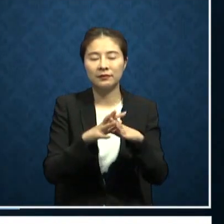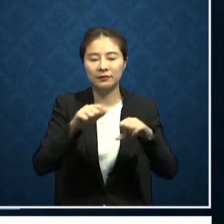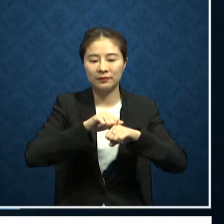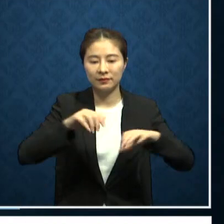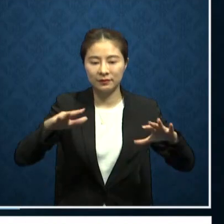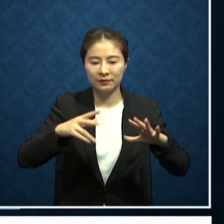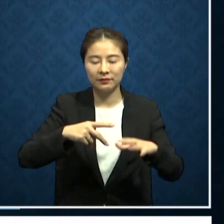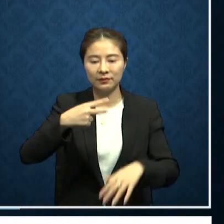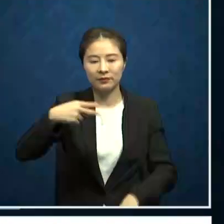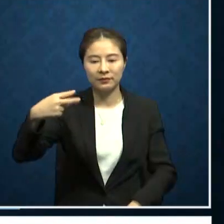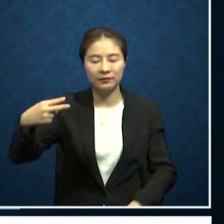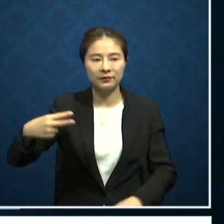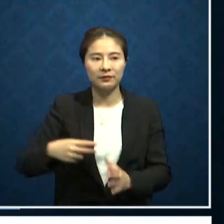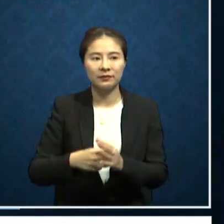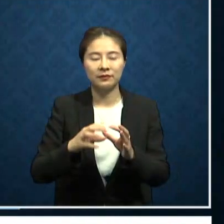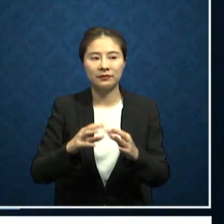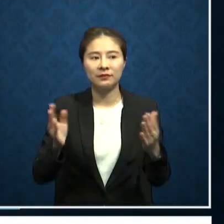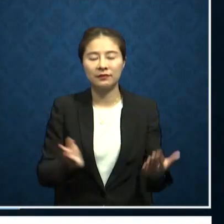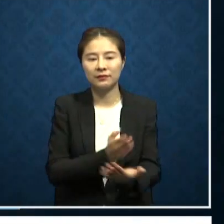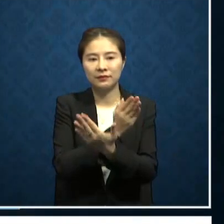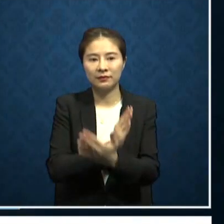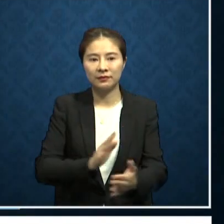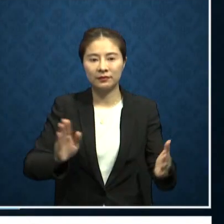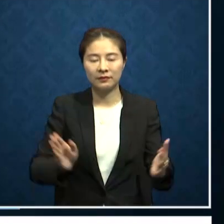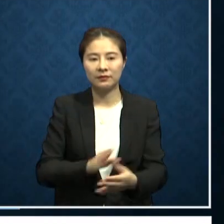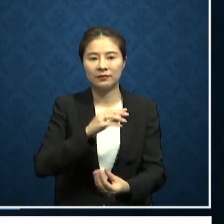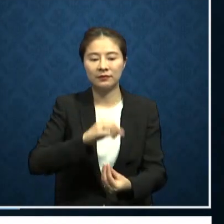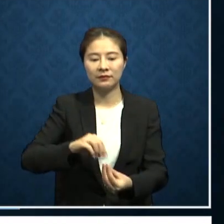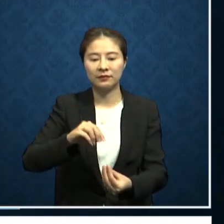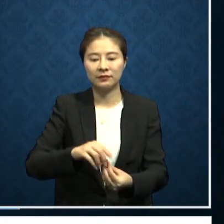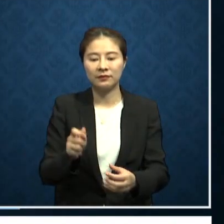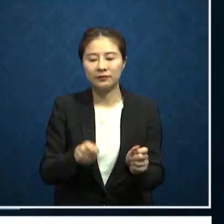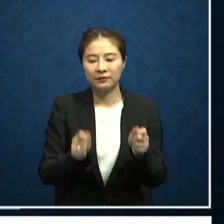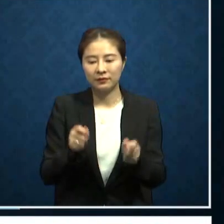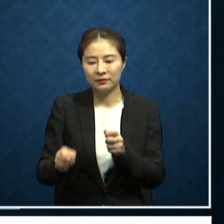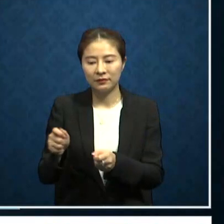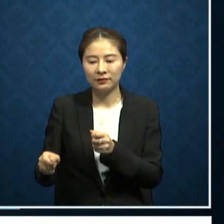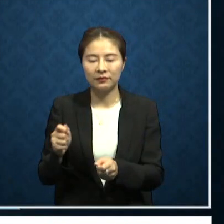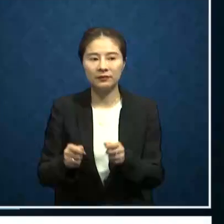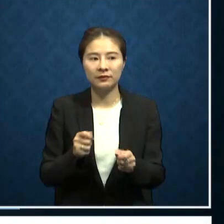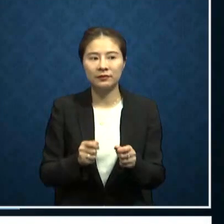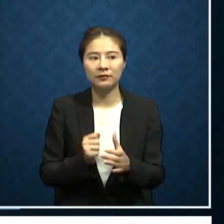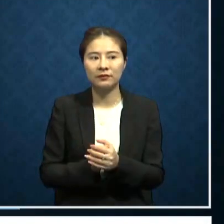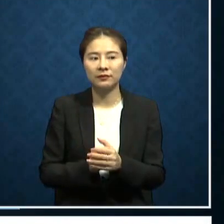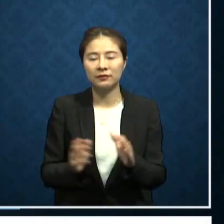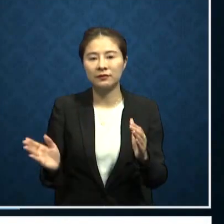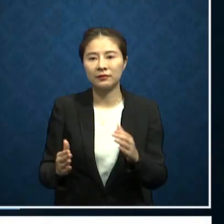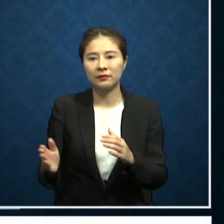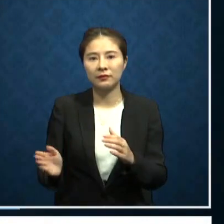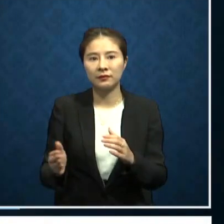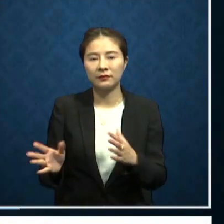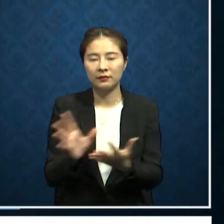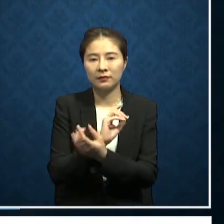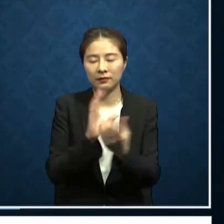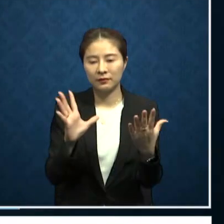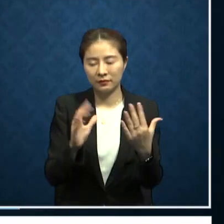ฮะด้านดนตรีค่ะเพลงไทยสามารถสร้างผลประกอบการในเชิงเศรษฐกิจนะคะในเรื่องของการจ้างงานวัฒนธรรมนะ